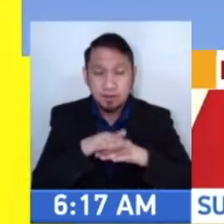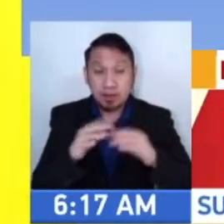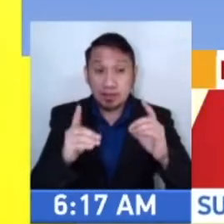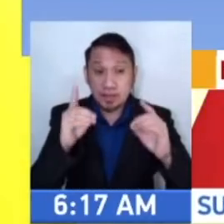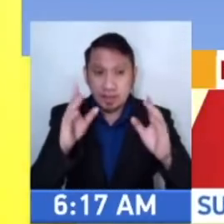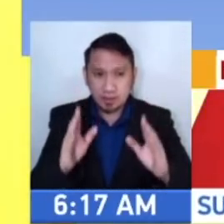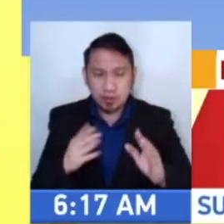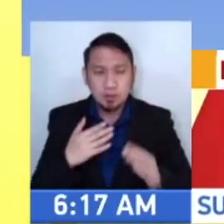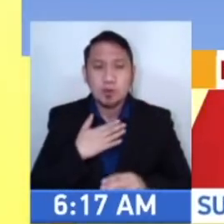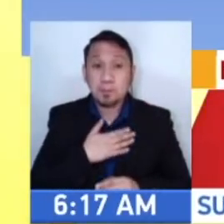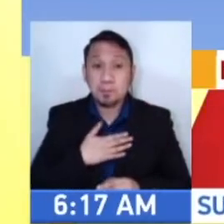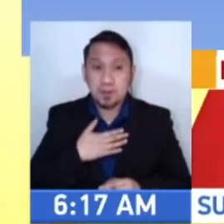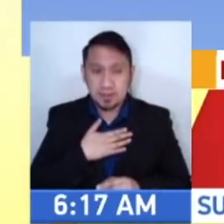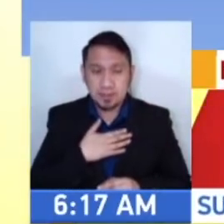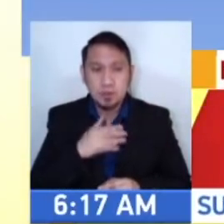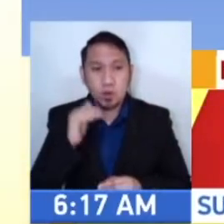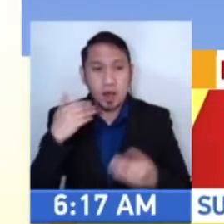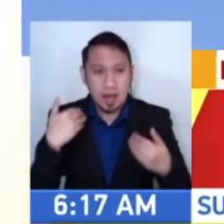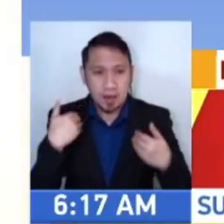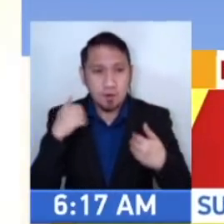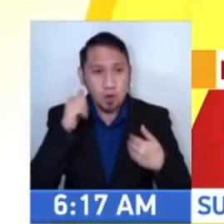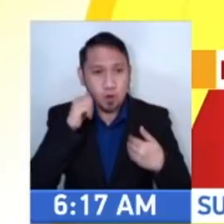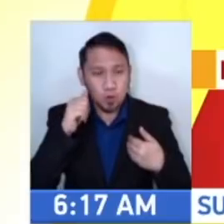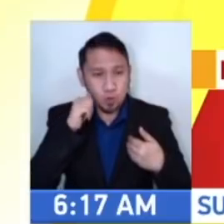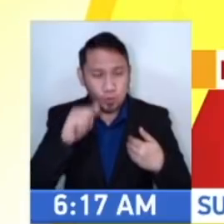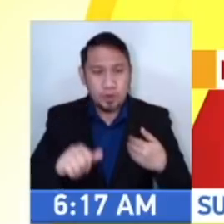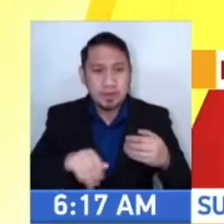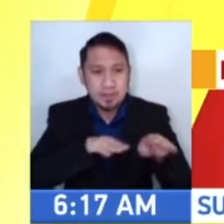safe braking distance.